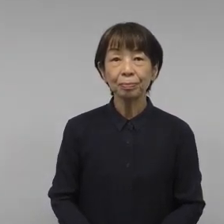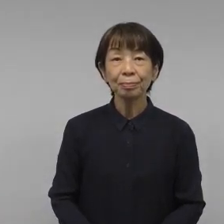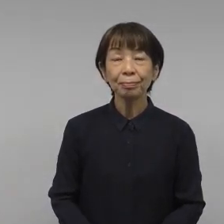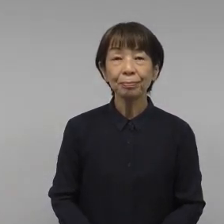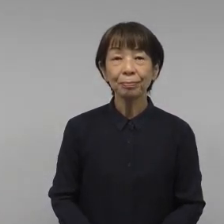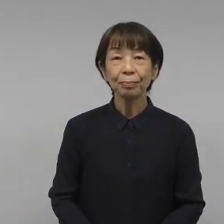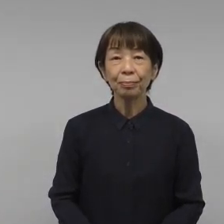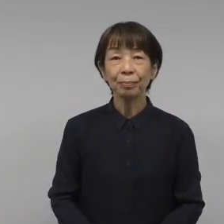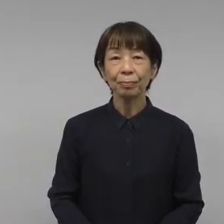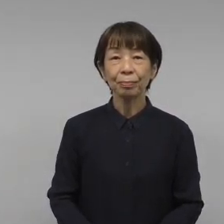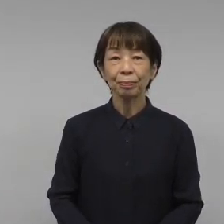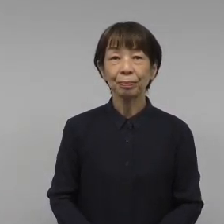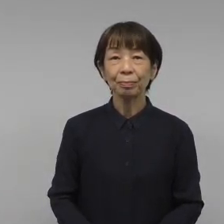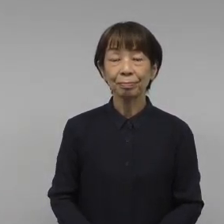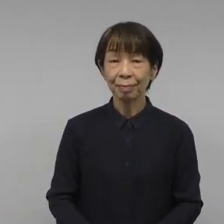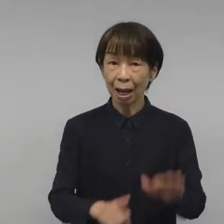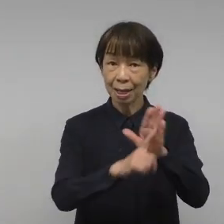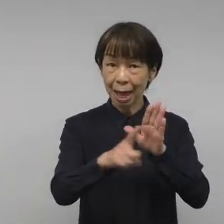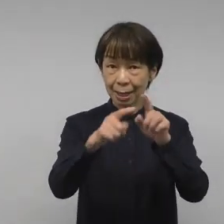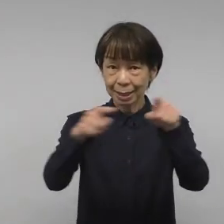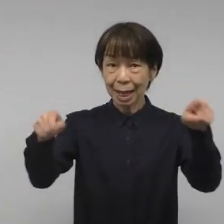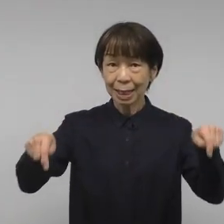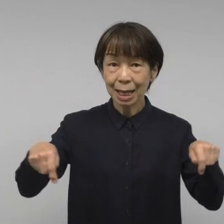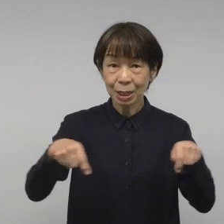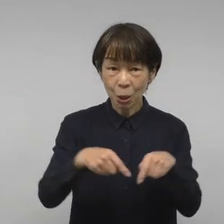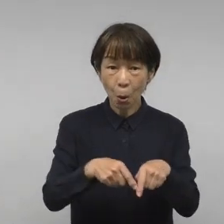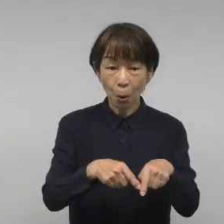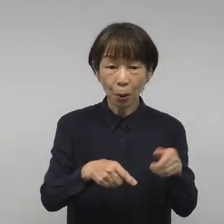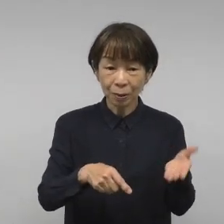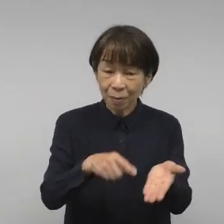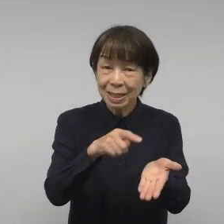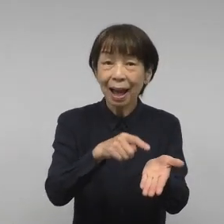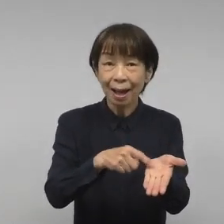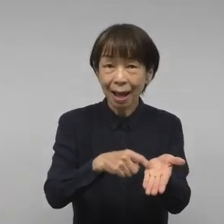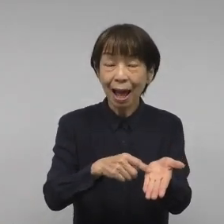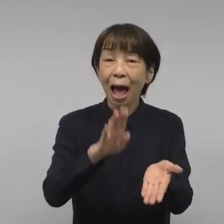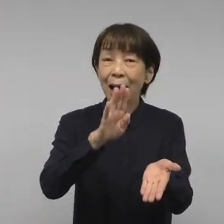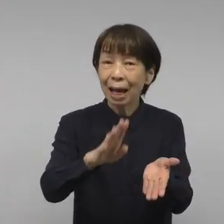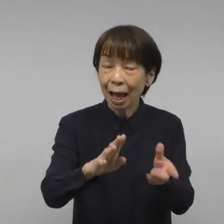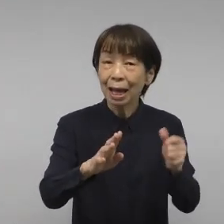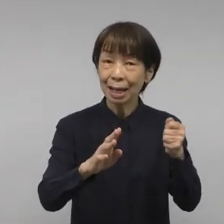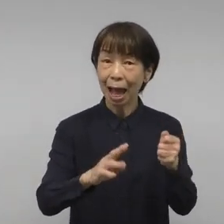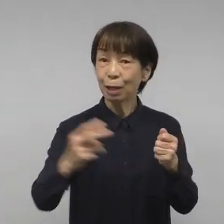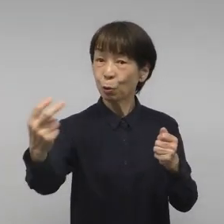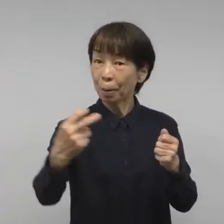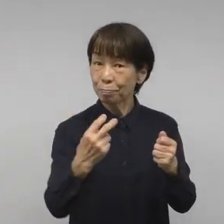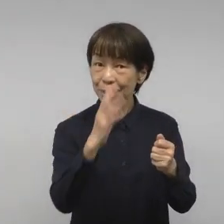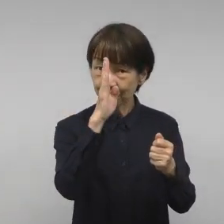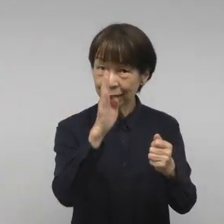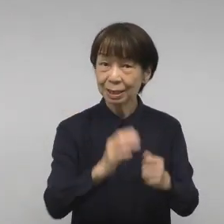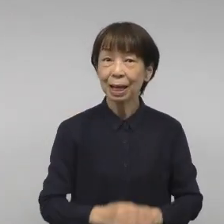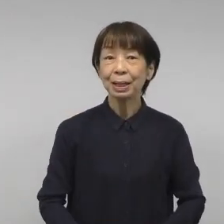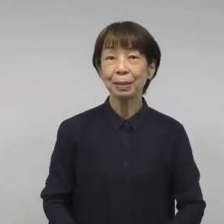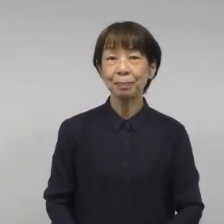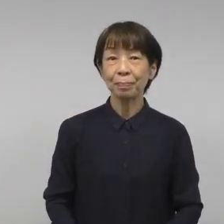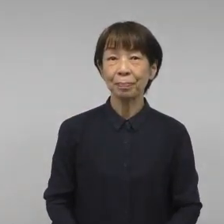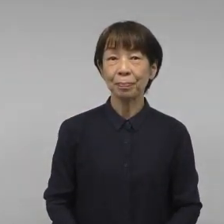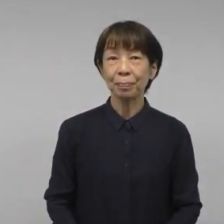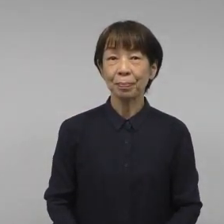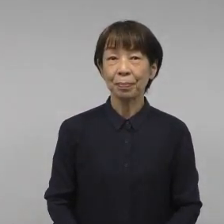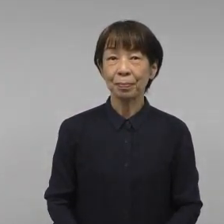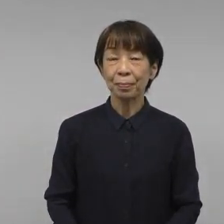ごめんなさい、宣言書の方がこちらにありますので、後ほどご覧いただければと思います。これ現物になります。